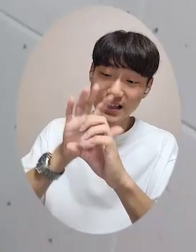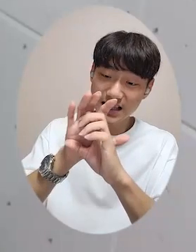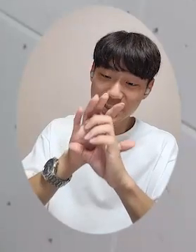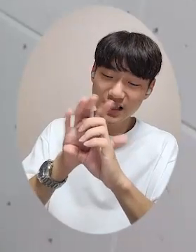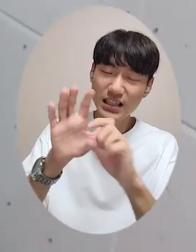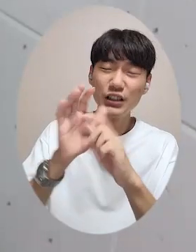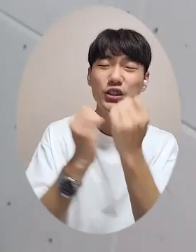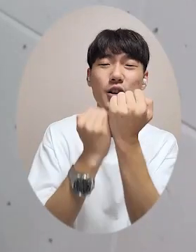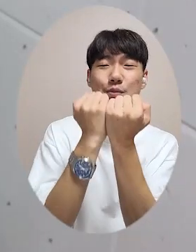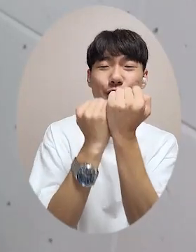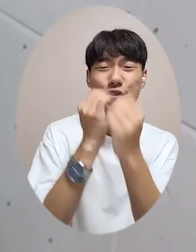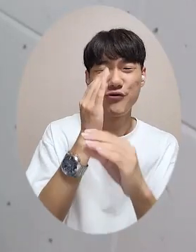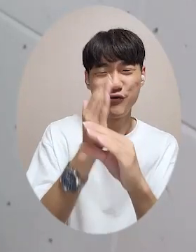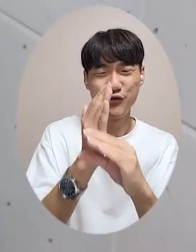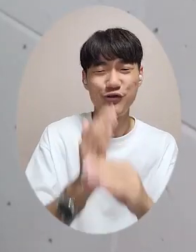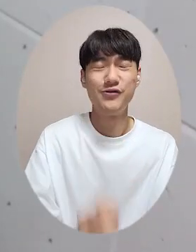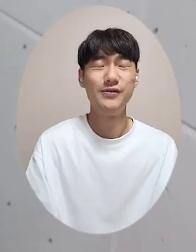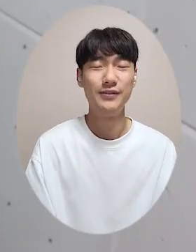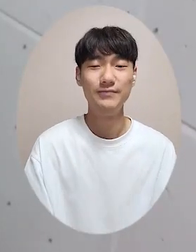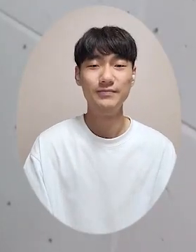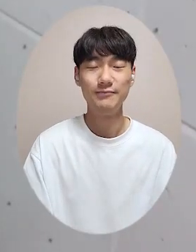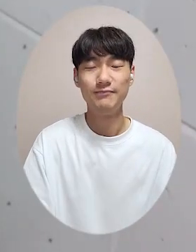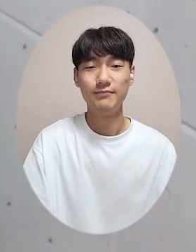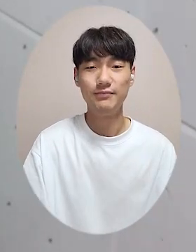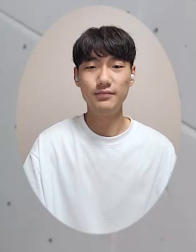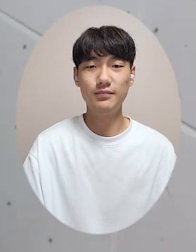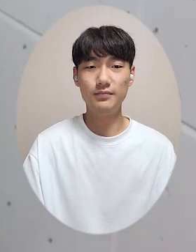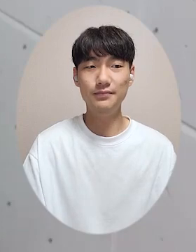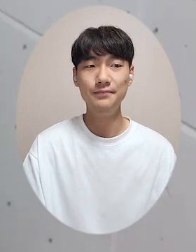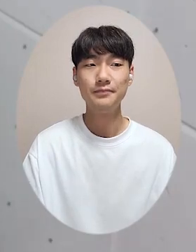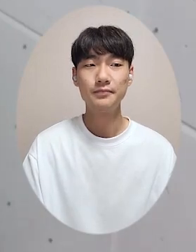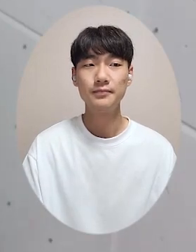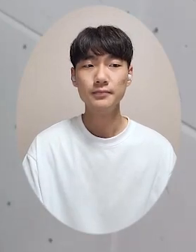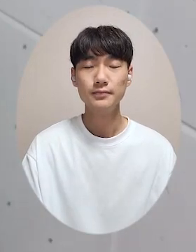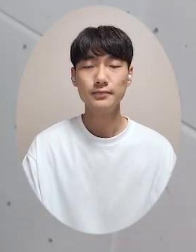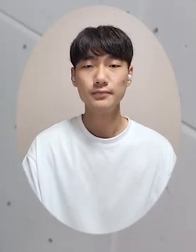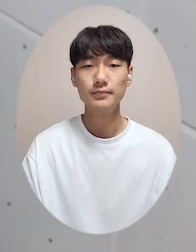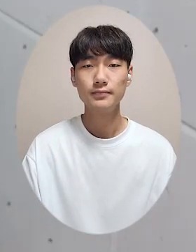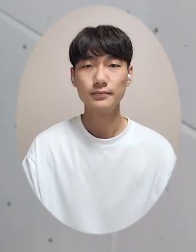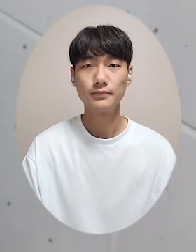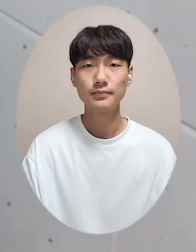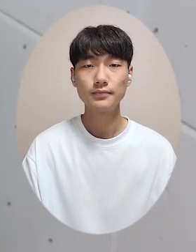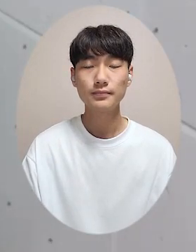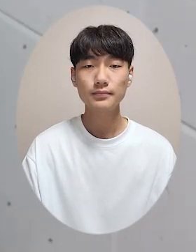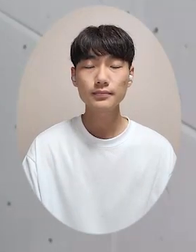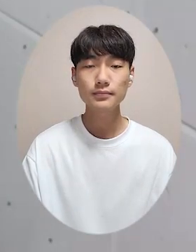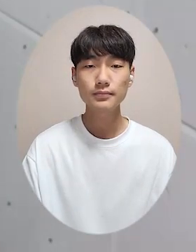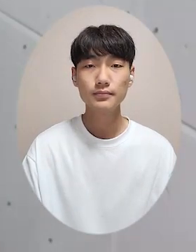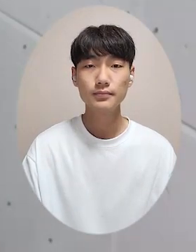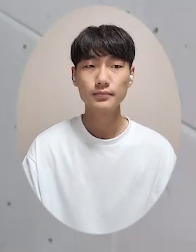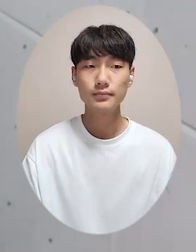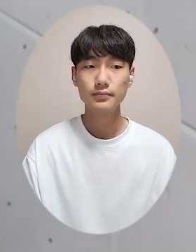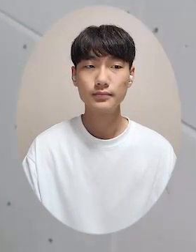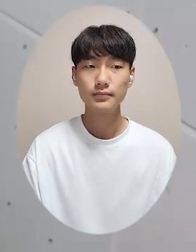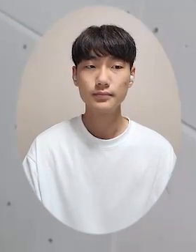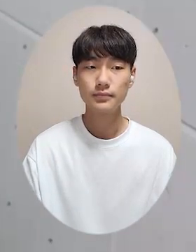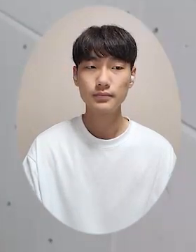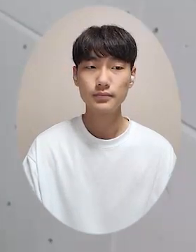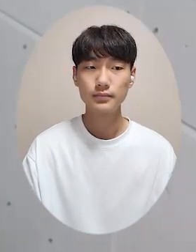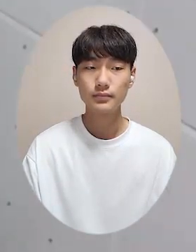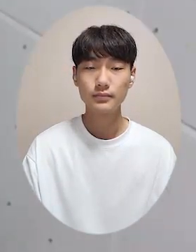대고 이제 핀 가락으로. 손가락으로 이제 약간 구부리면서 돌리는 건데